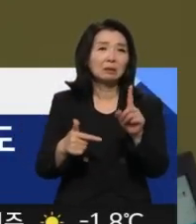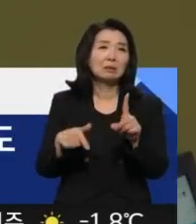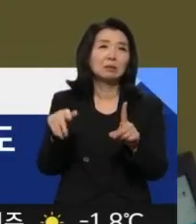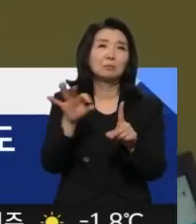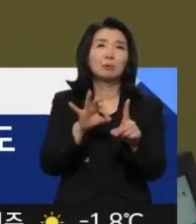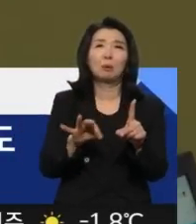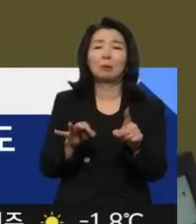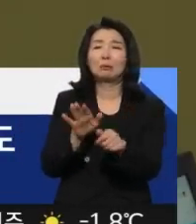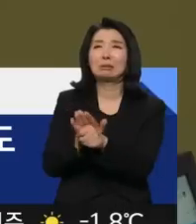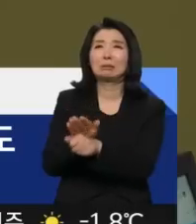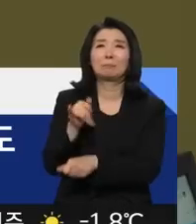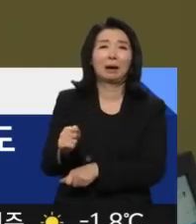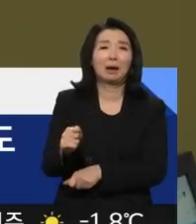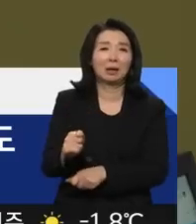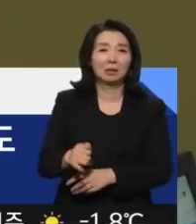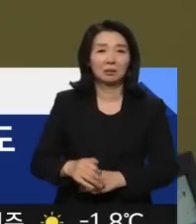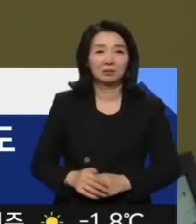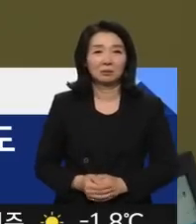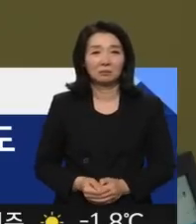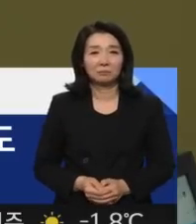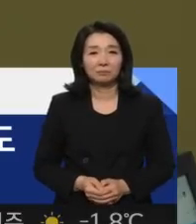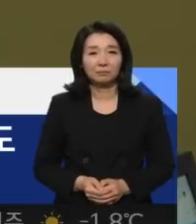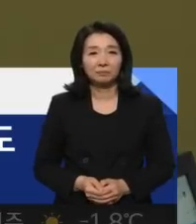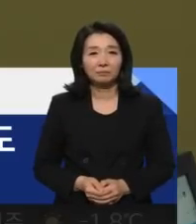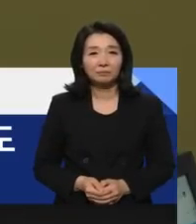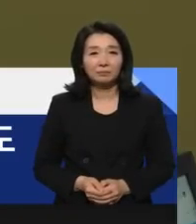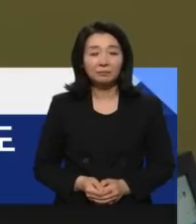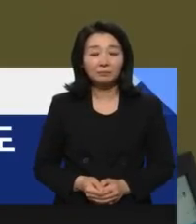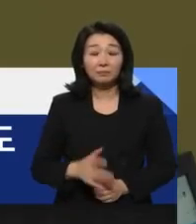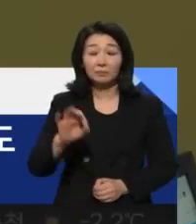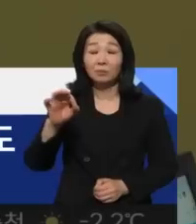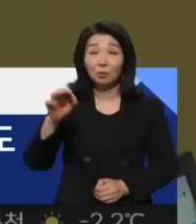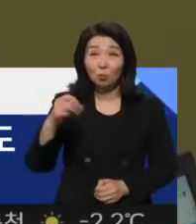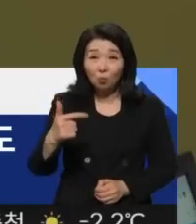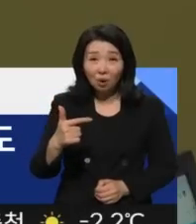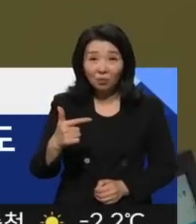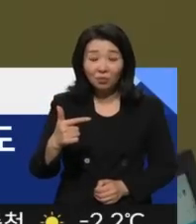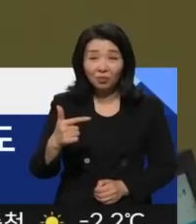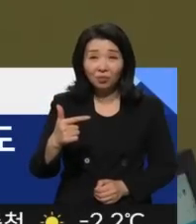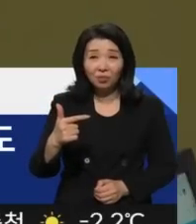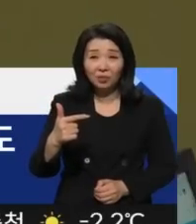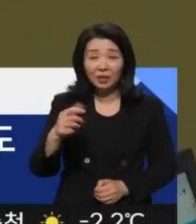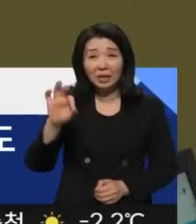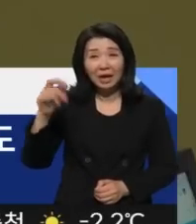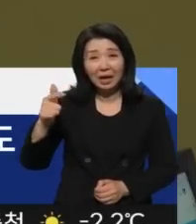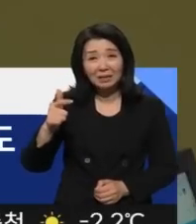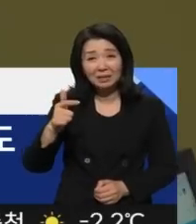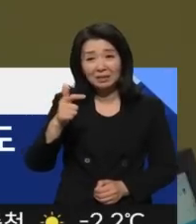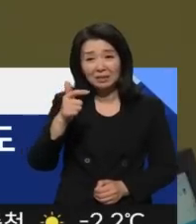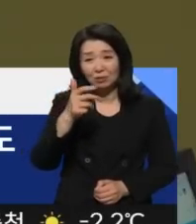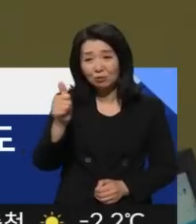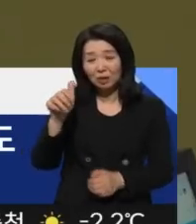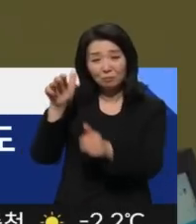낮은 지지고 원희룡, 한동훈 뭐 두 장관을 차출한다 할지라도 쉽지가 않기 때문에